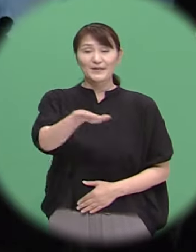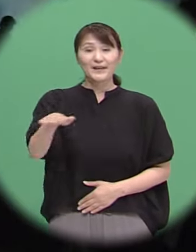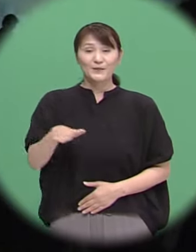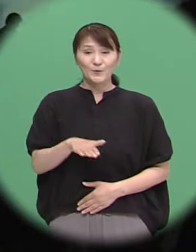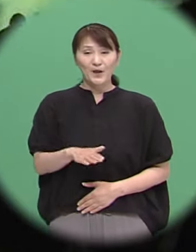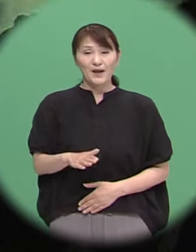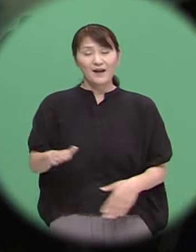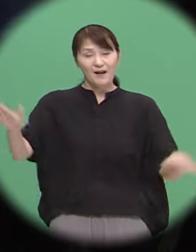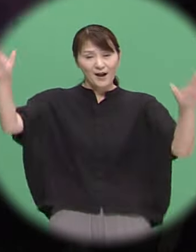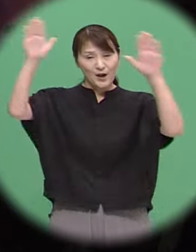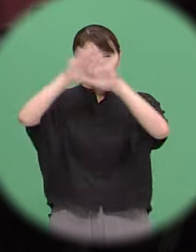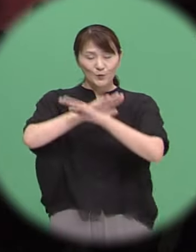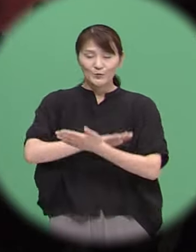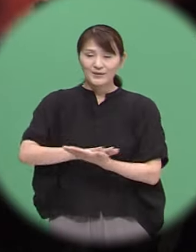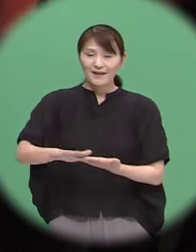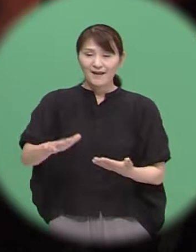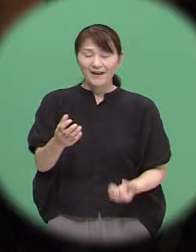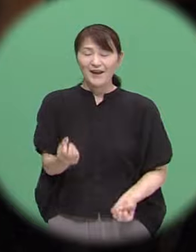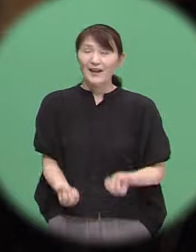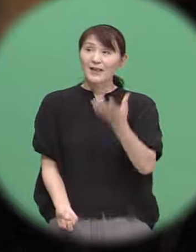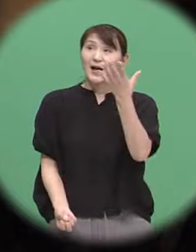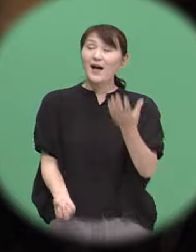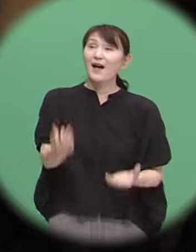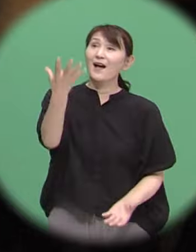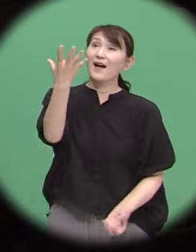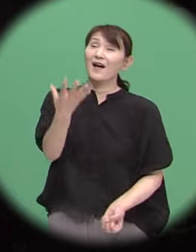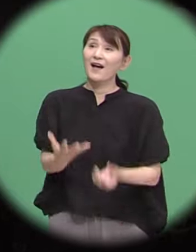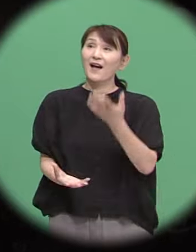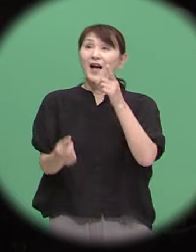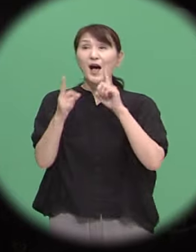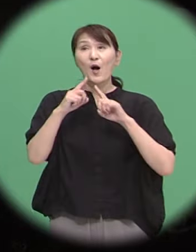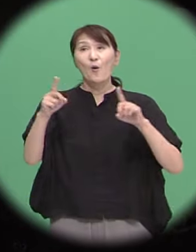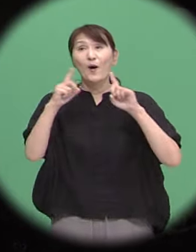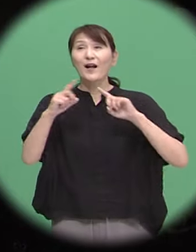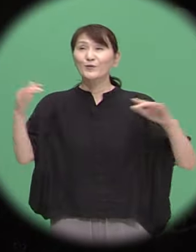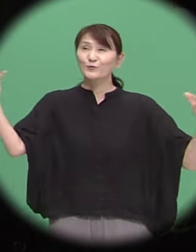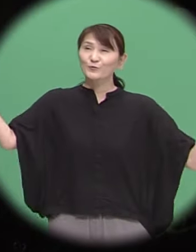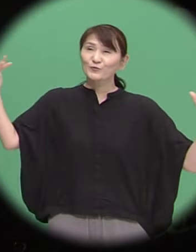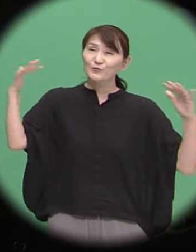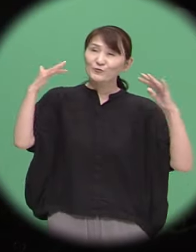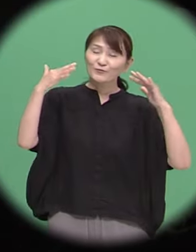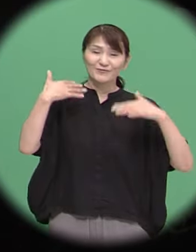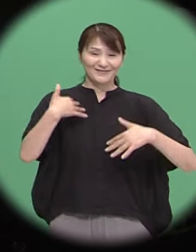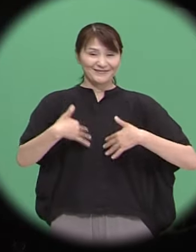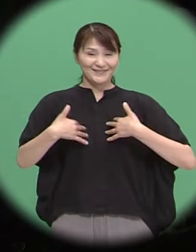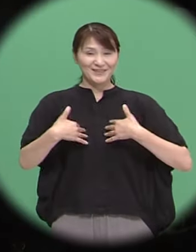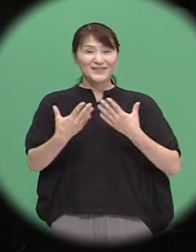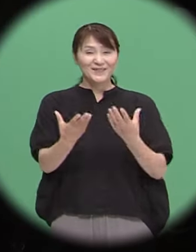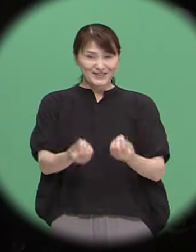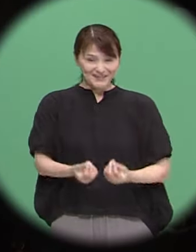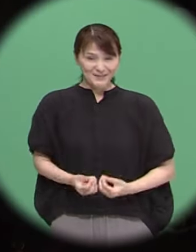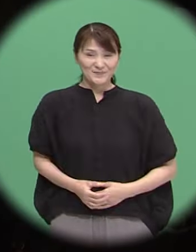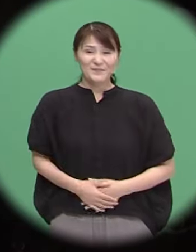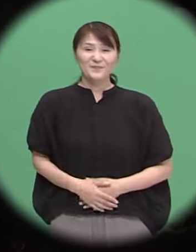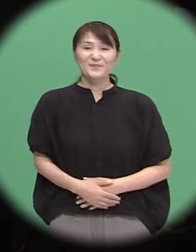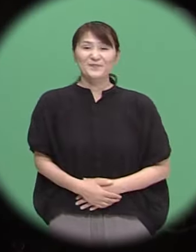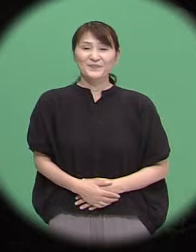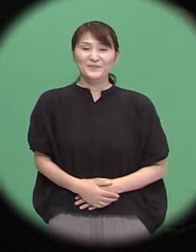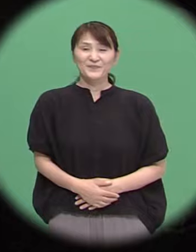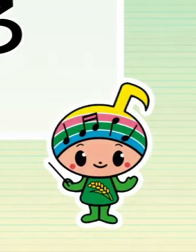た人たちは夜空に咲く色とりどりの花火と音楽の共演を楽しんでいました。